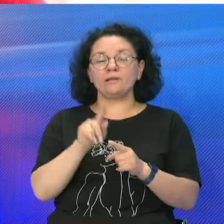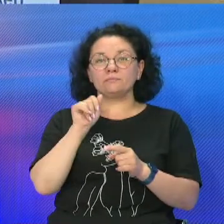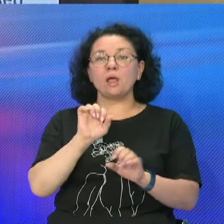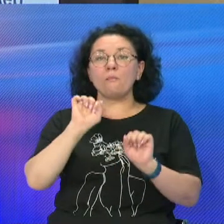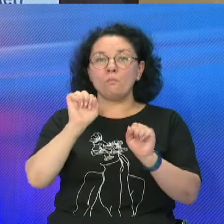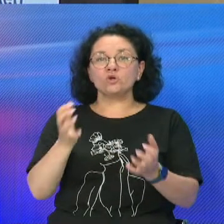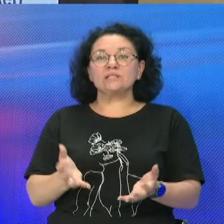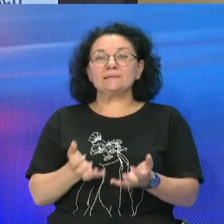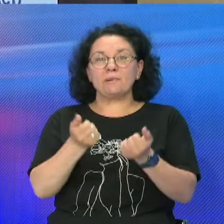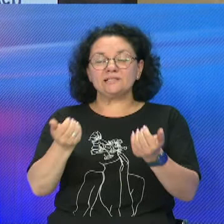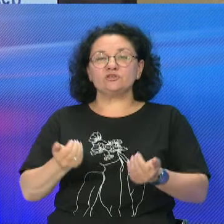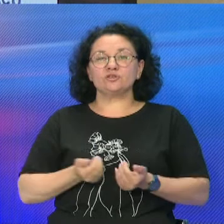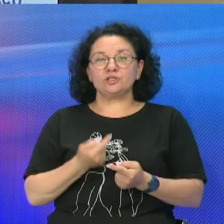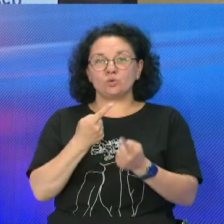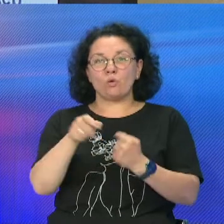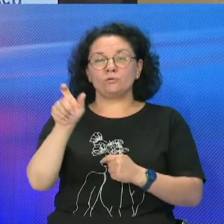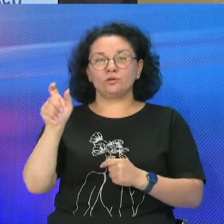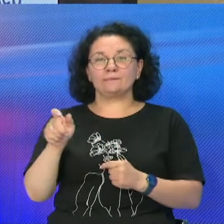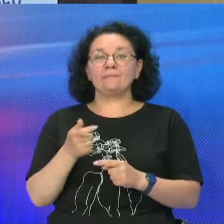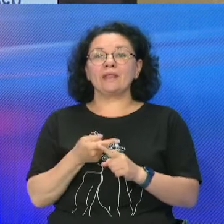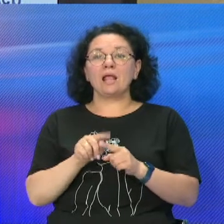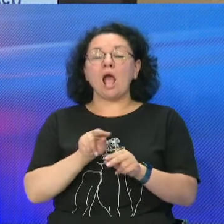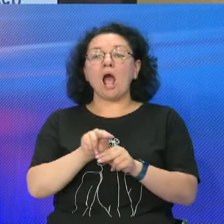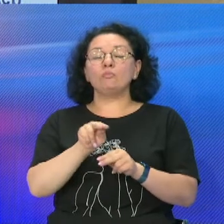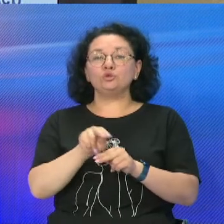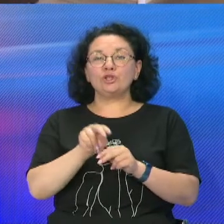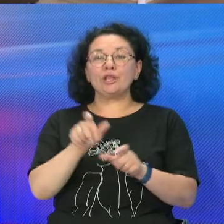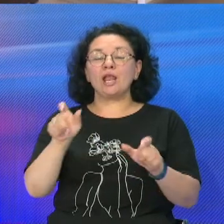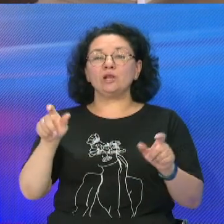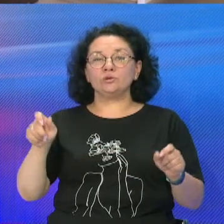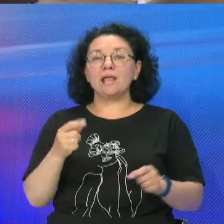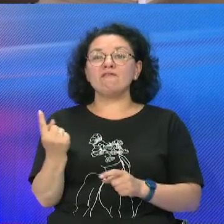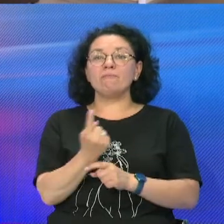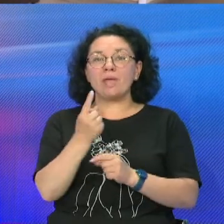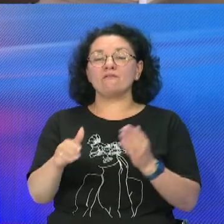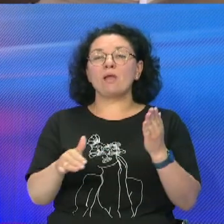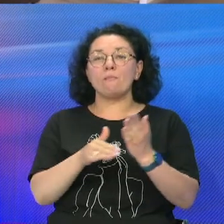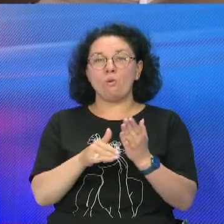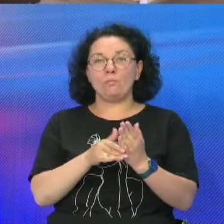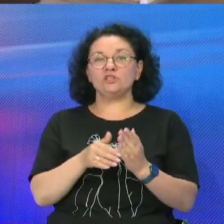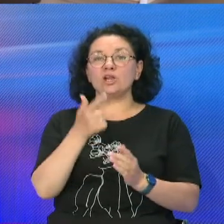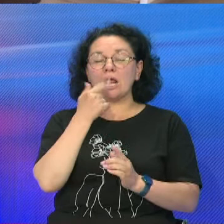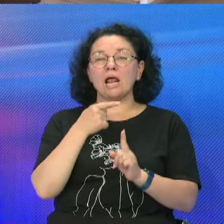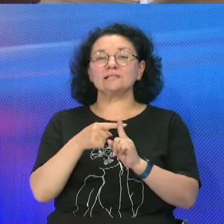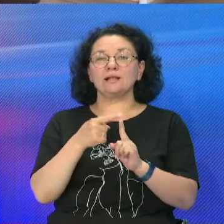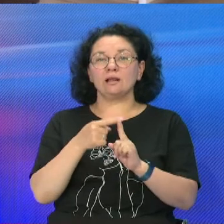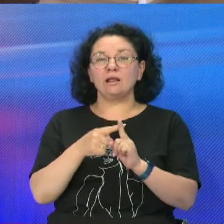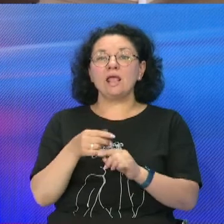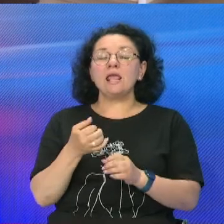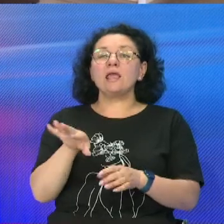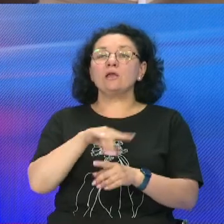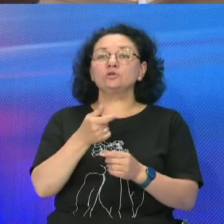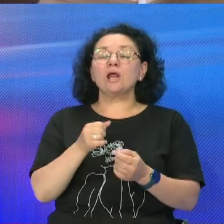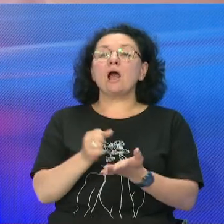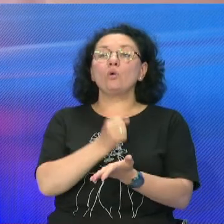жизнь на выше они громадян правилам оказания пешие то помоги простой nicat ширвана грыжа жить авляет згодна задержанной